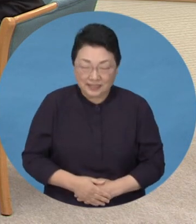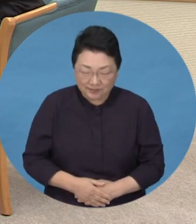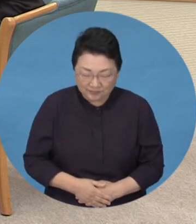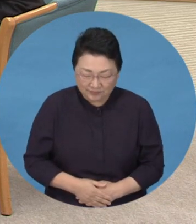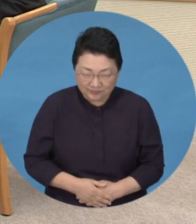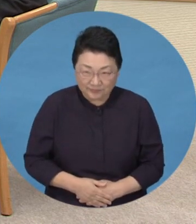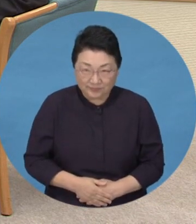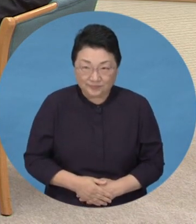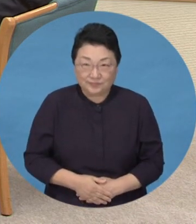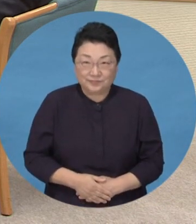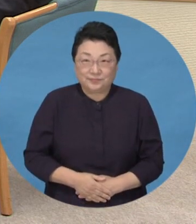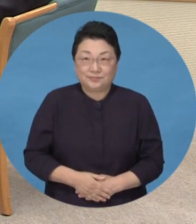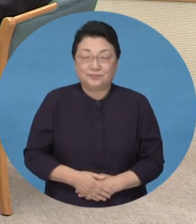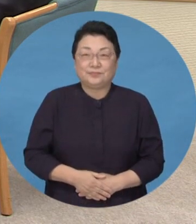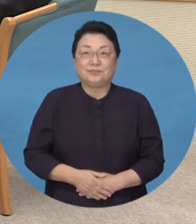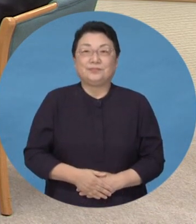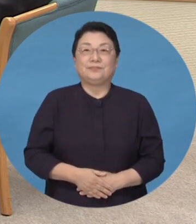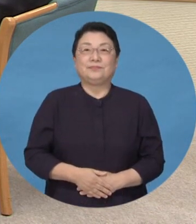た